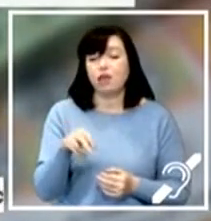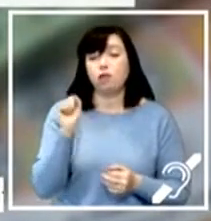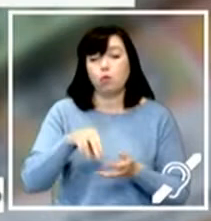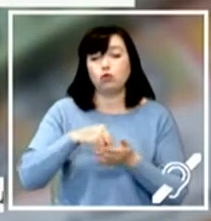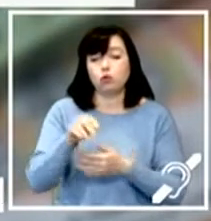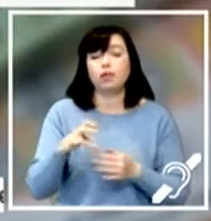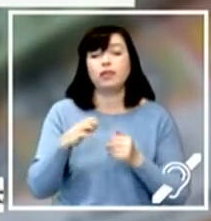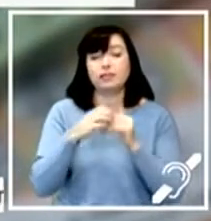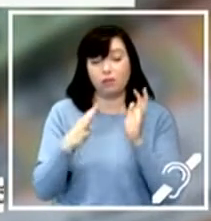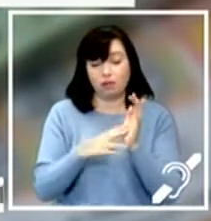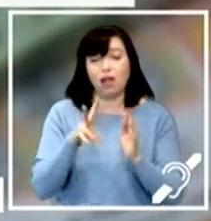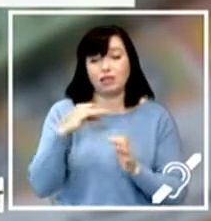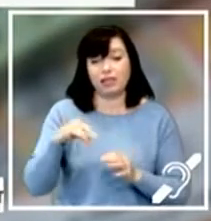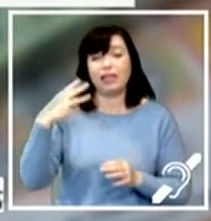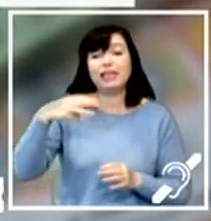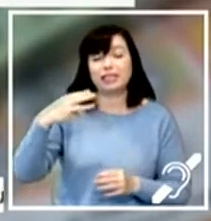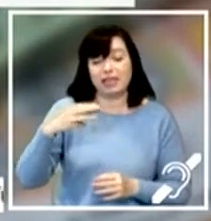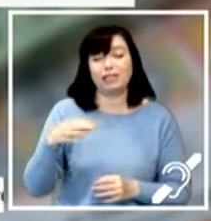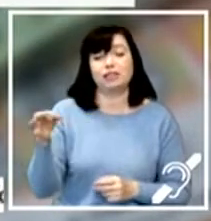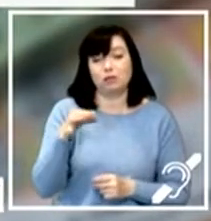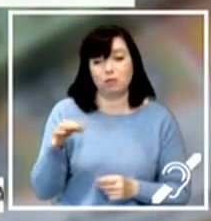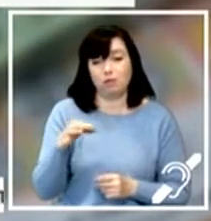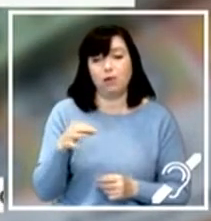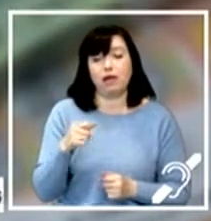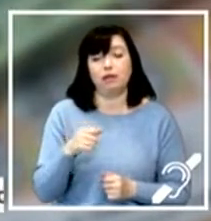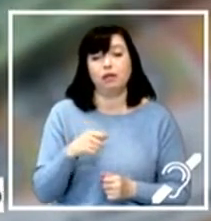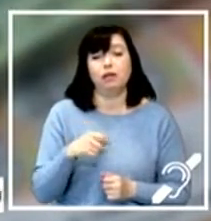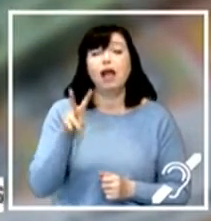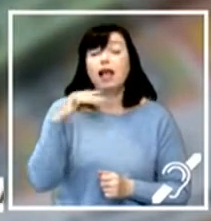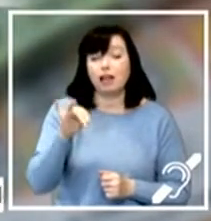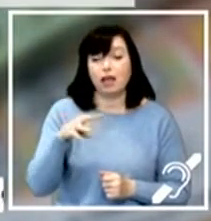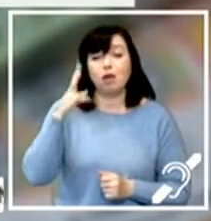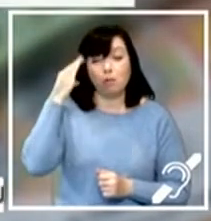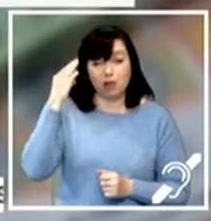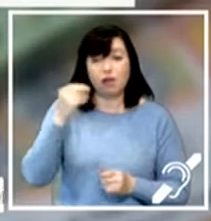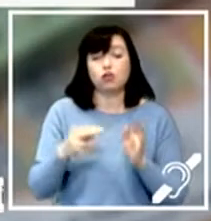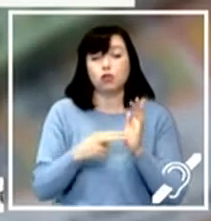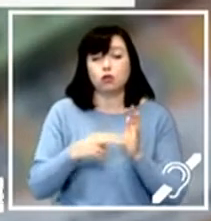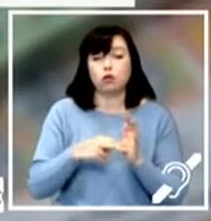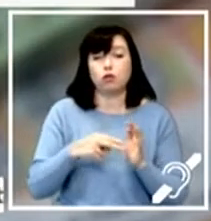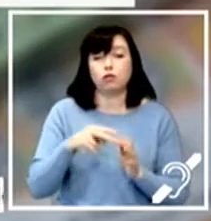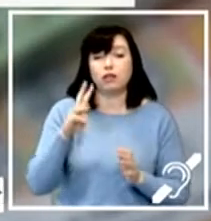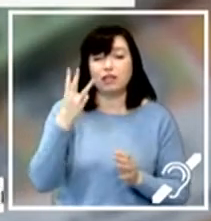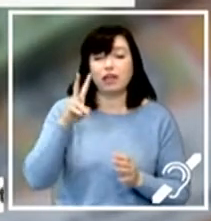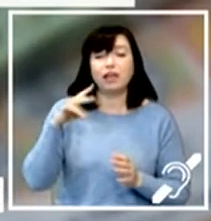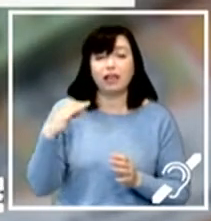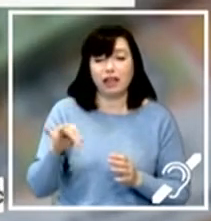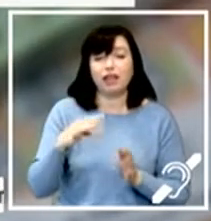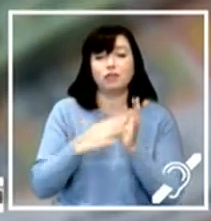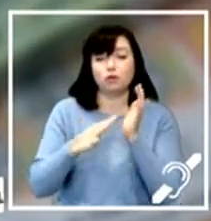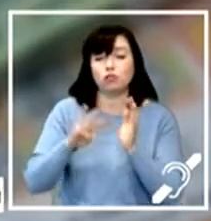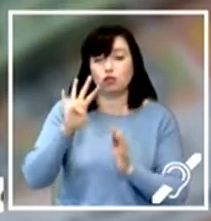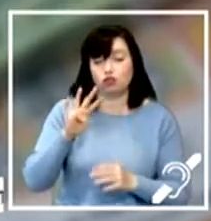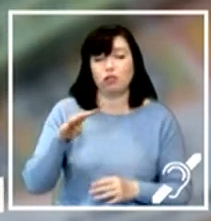va tranzacționa cu aceeași valoare, 19 lei și 30 de bani. Leul moldovenesc va fi cotat la 3 lei și 94 de